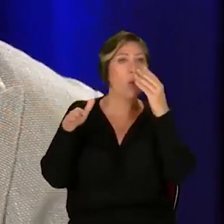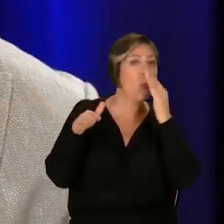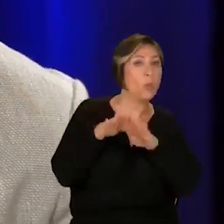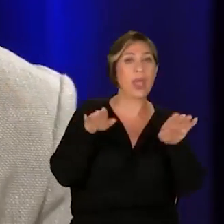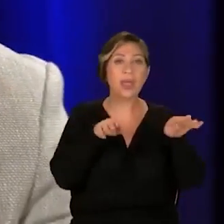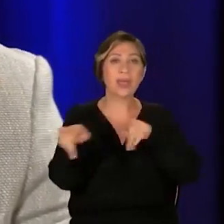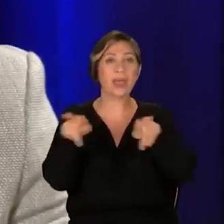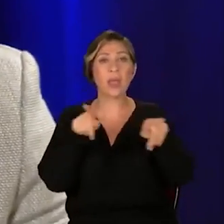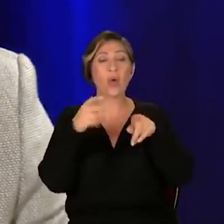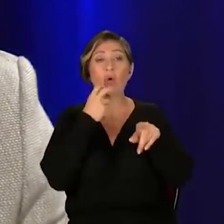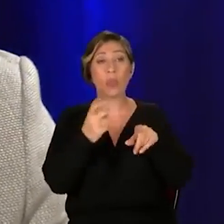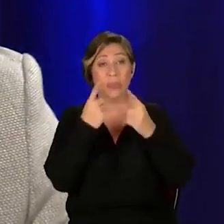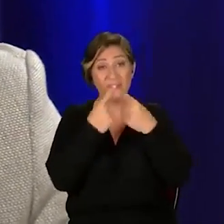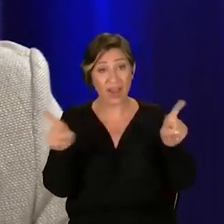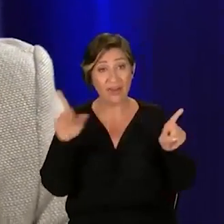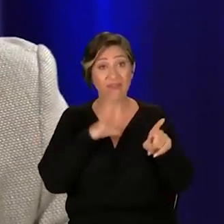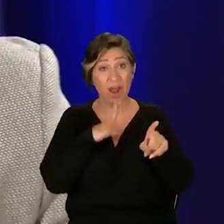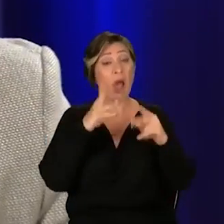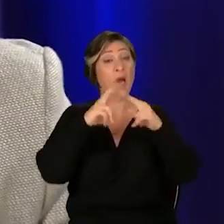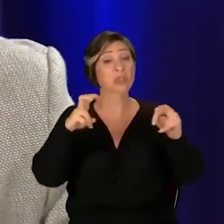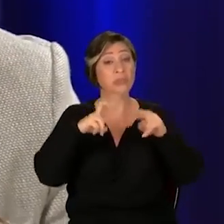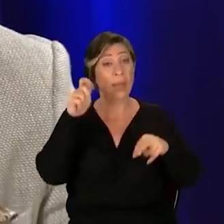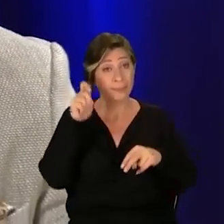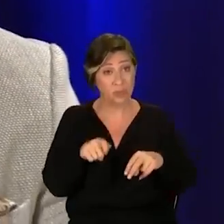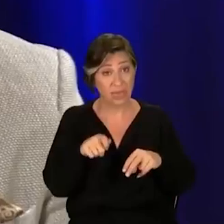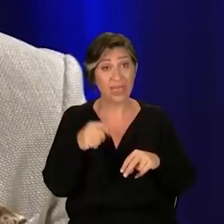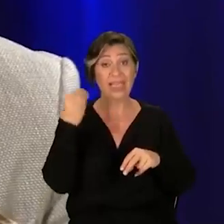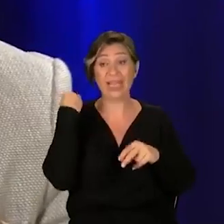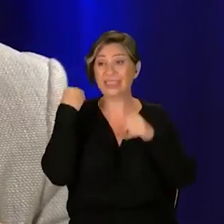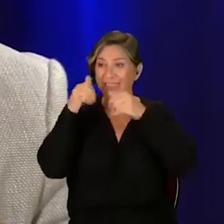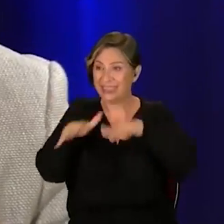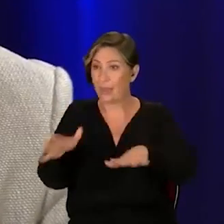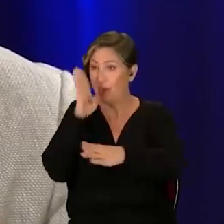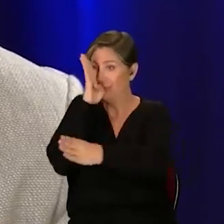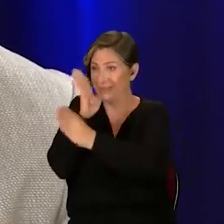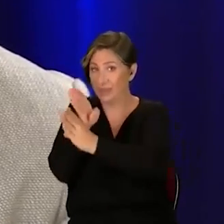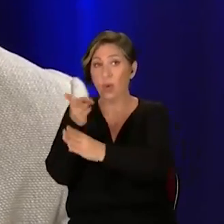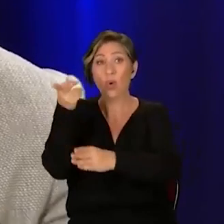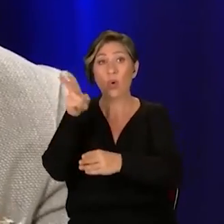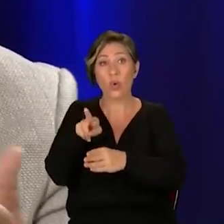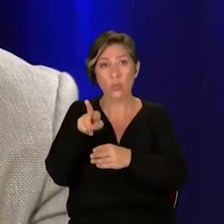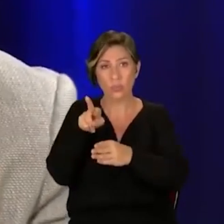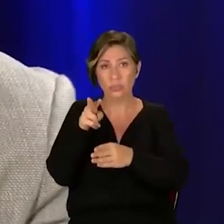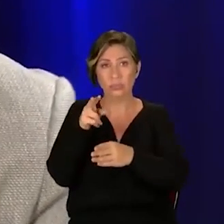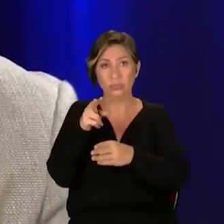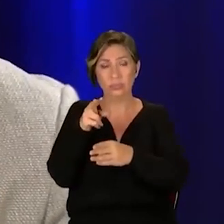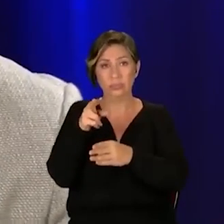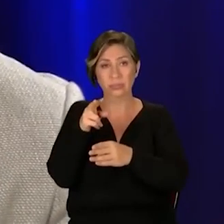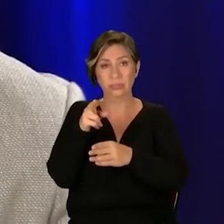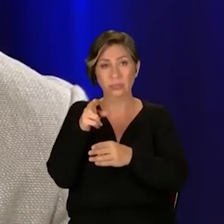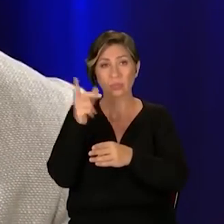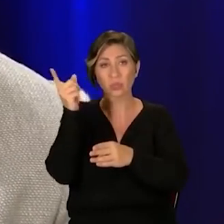olmayanların acaba ömürlerinde bir fark var mı diye bakmışlar. Of. Yeni sisteme adapte olanların ölüm yani mortalite diyoruz tıptaki